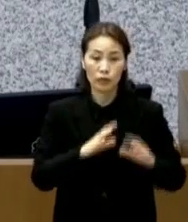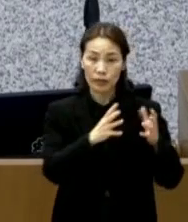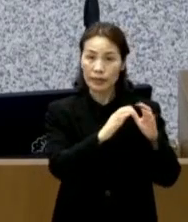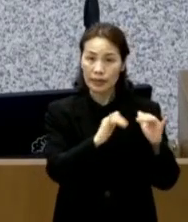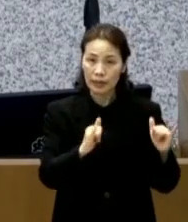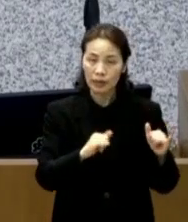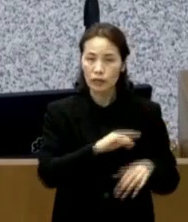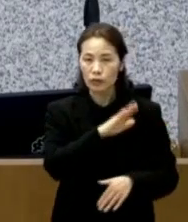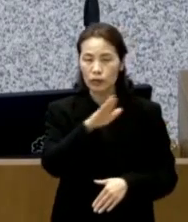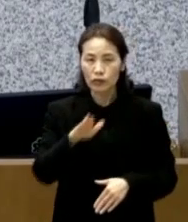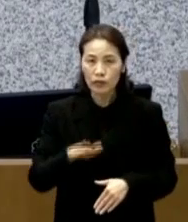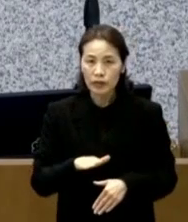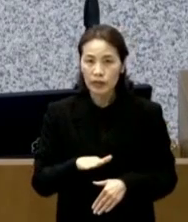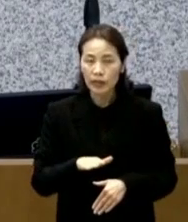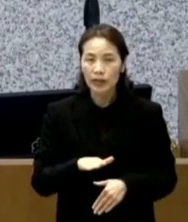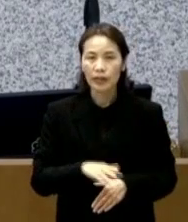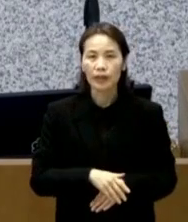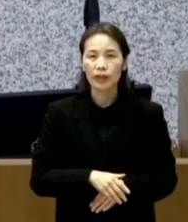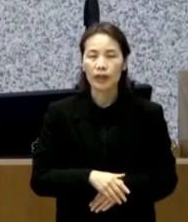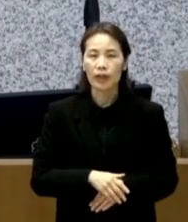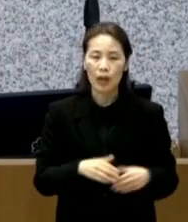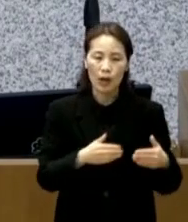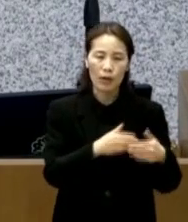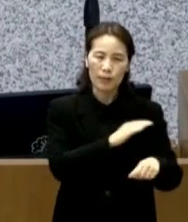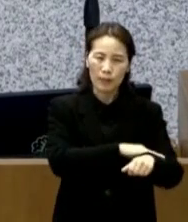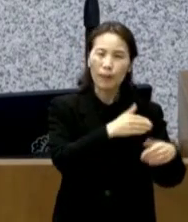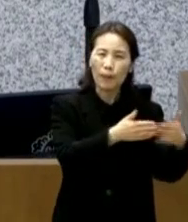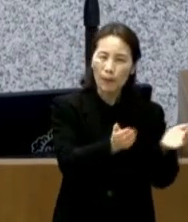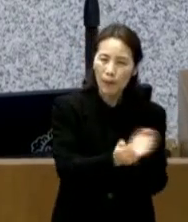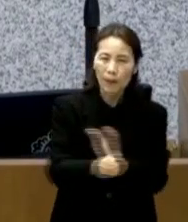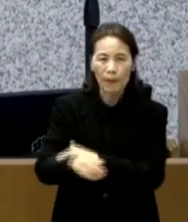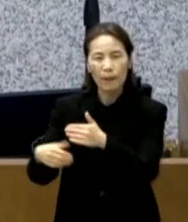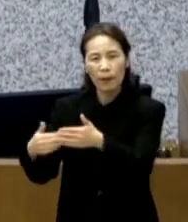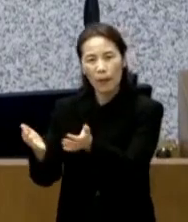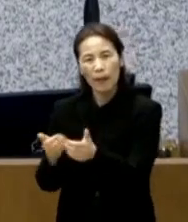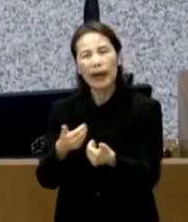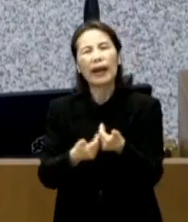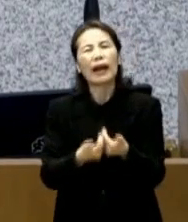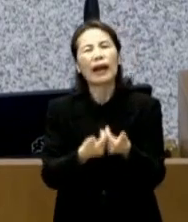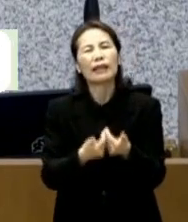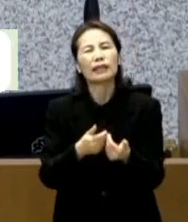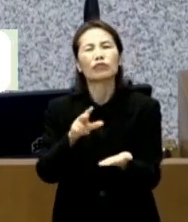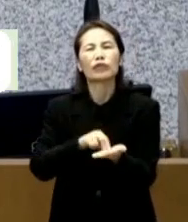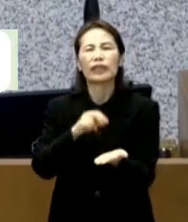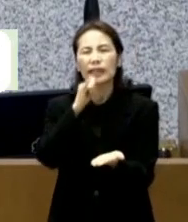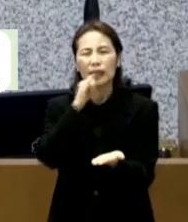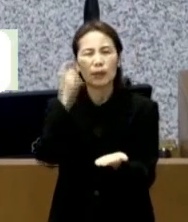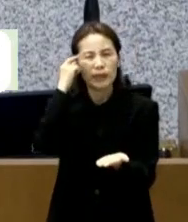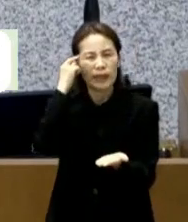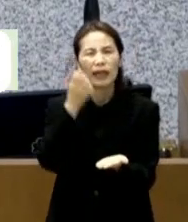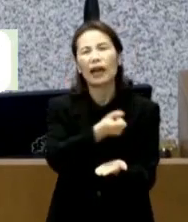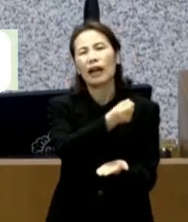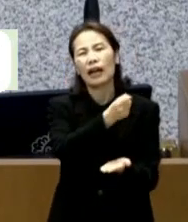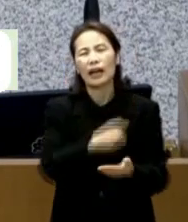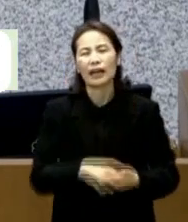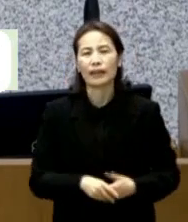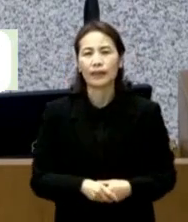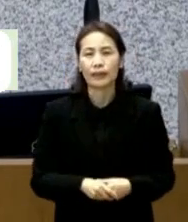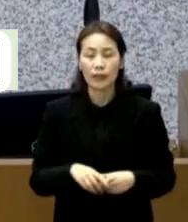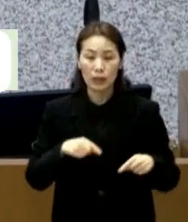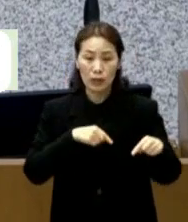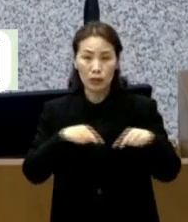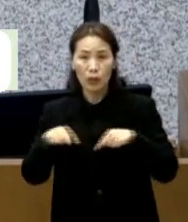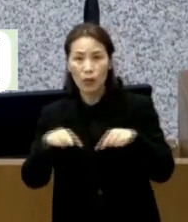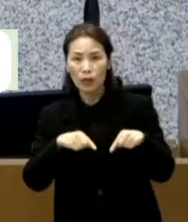가장 큰 갈등으로 보수와 진보의 이념 대립을 꼽았습니다. 사회적 갈등을 해결해야 하는